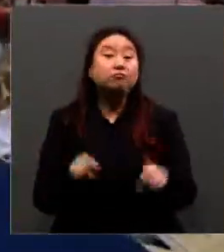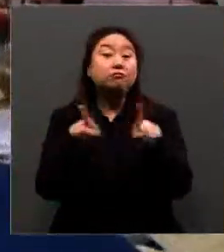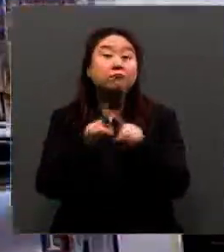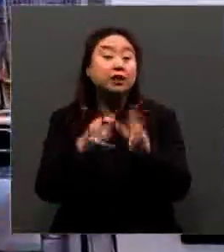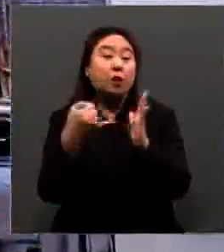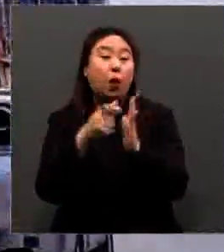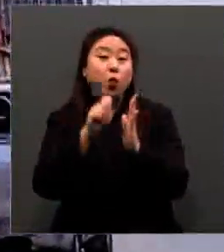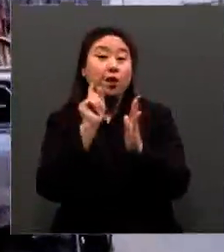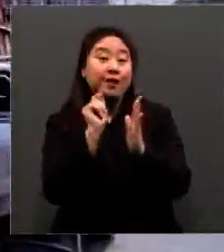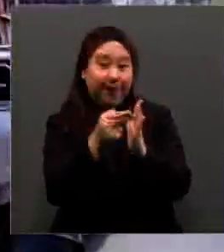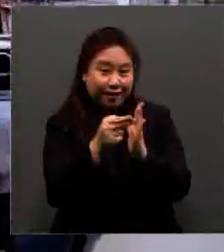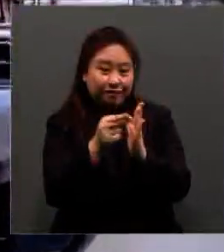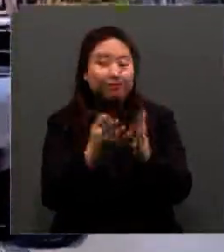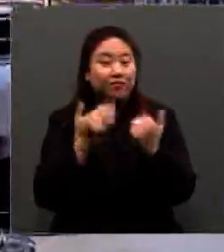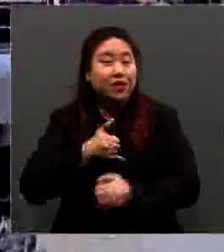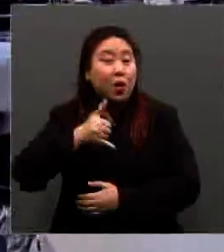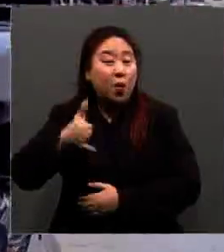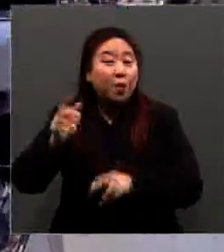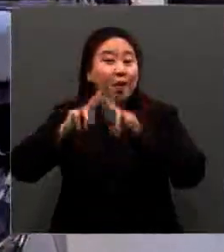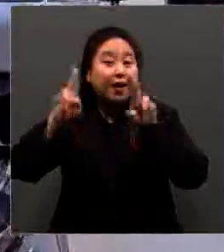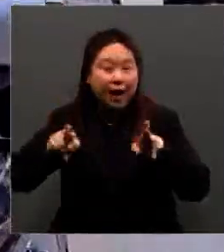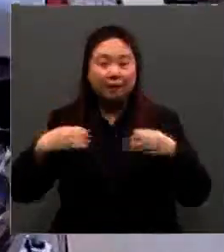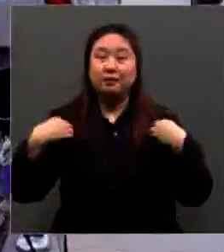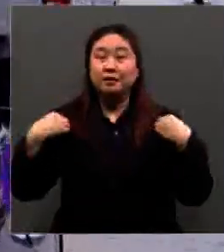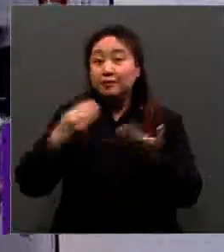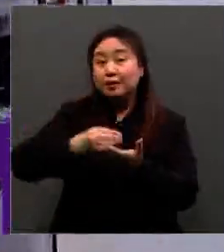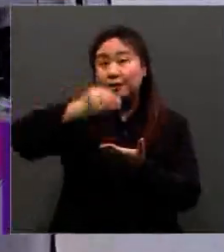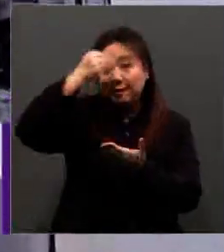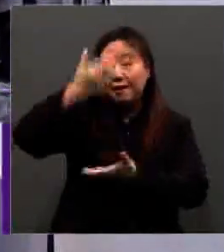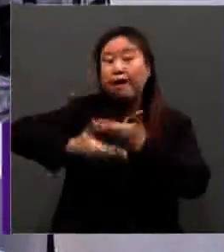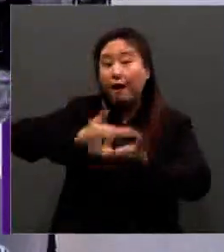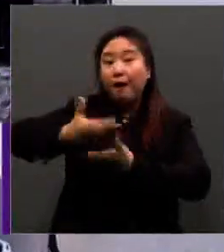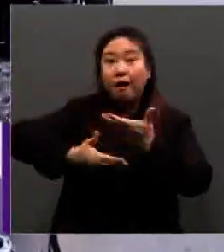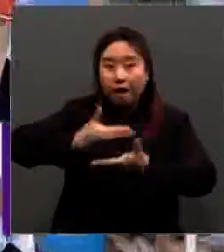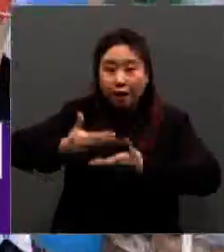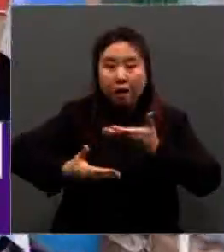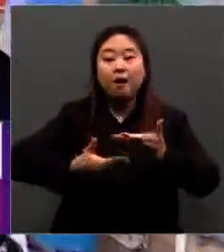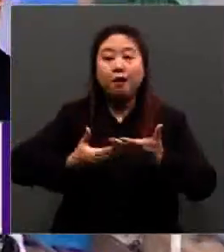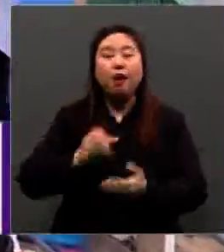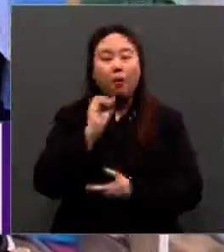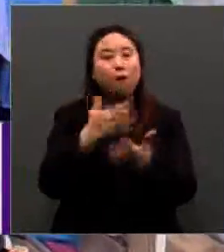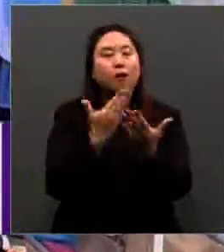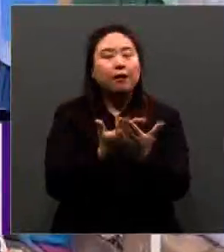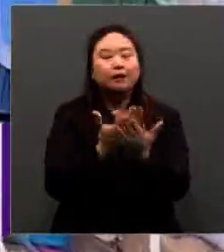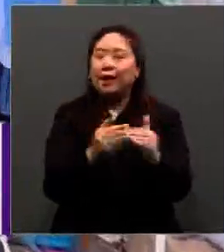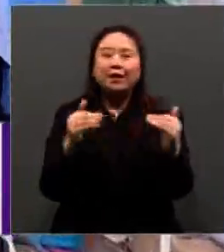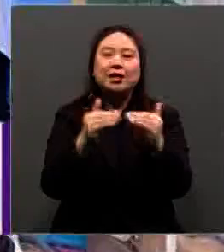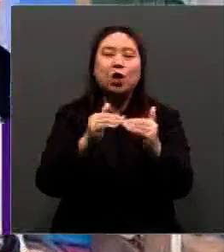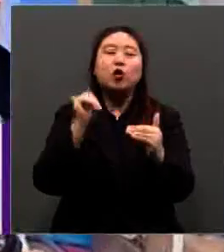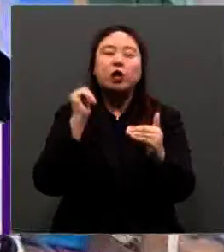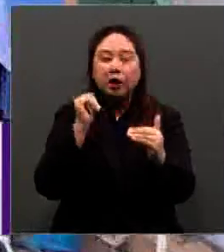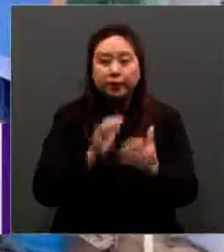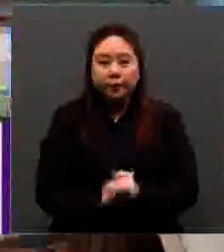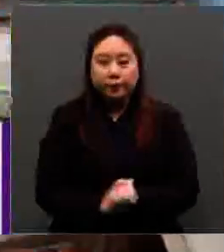านีครับทีมข่าวเราลงพื้นที่ไปที่ร้านจำหน่ายชุดนักเรียนส่วนใหญ่เนี่ยก็ยังตรึงราคาไว้เท่ากับปีที่แล้วนะครับเราไ